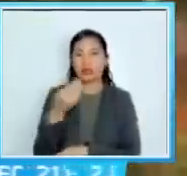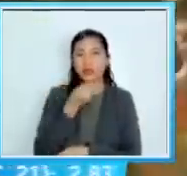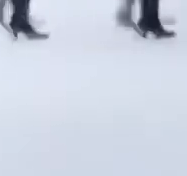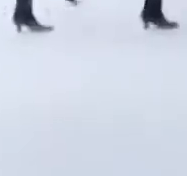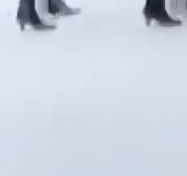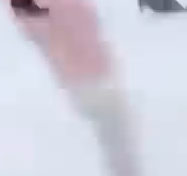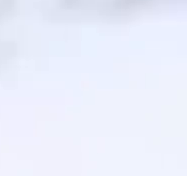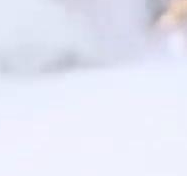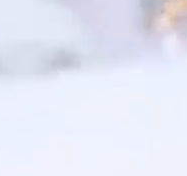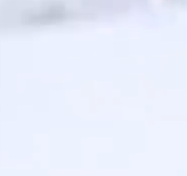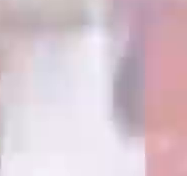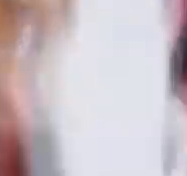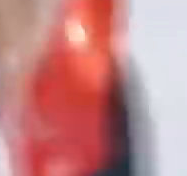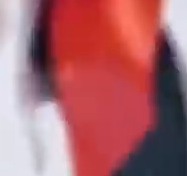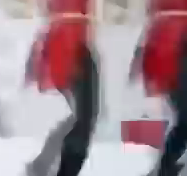News.